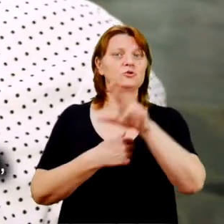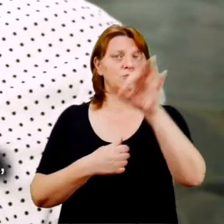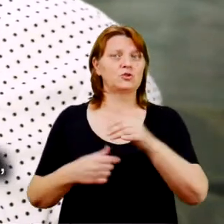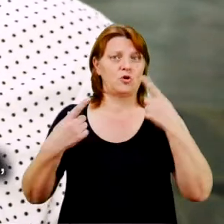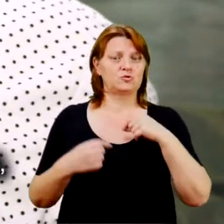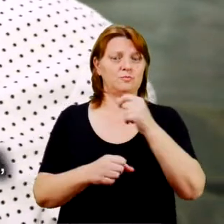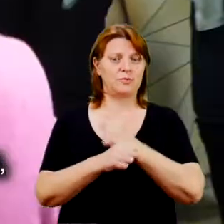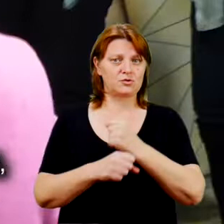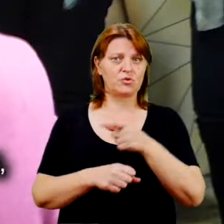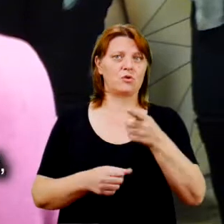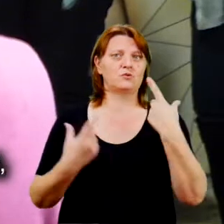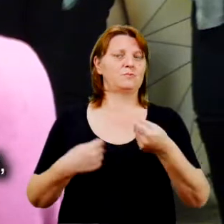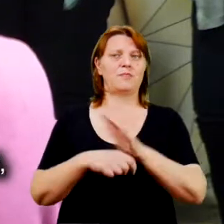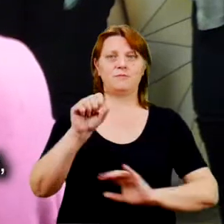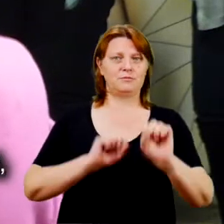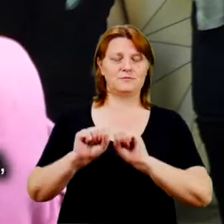osoby niepełnosprawne.